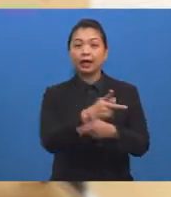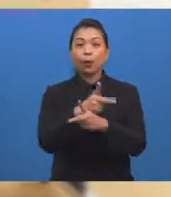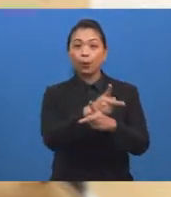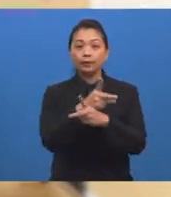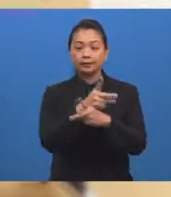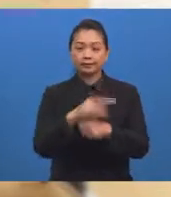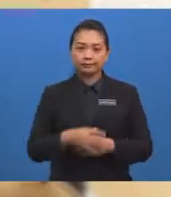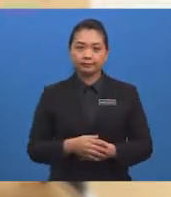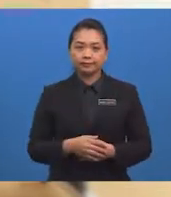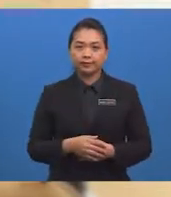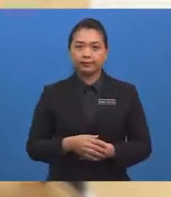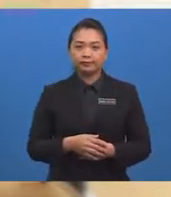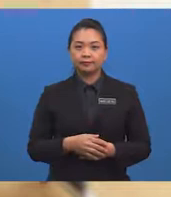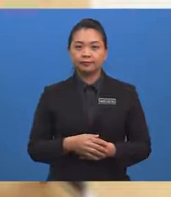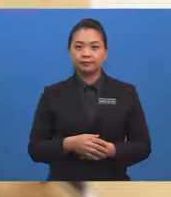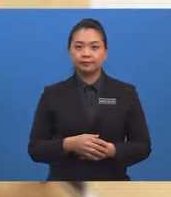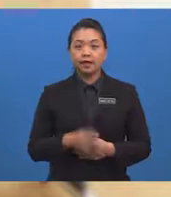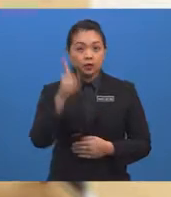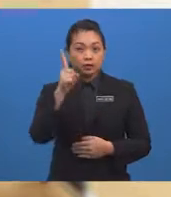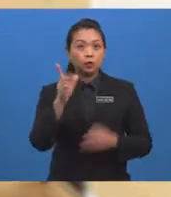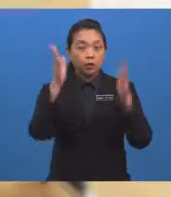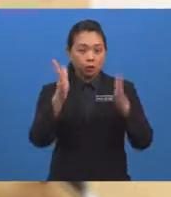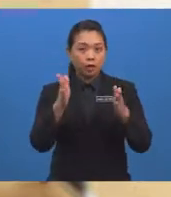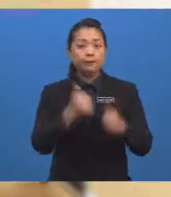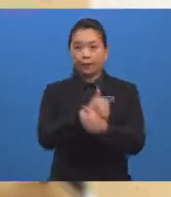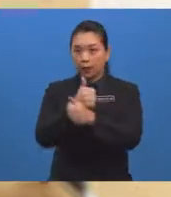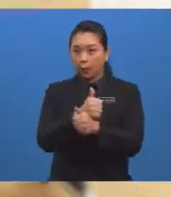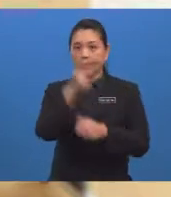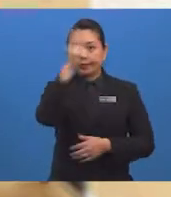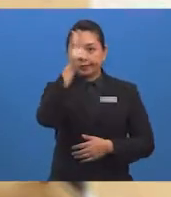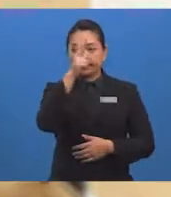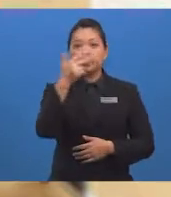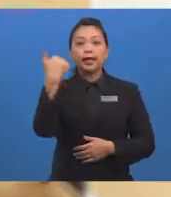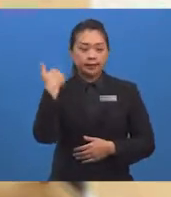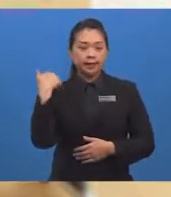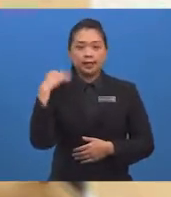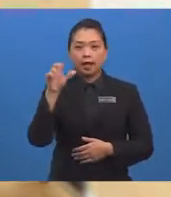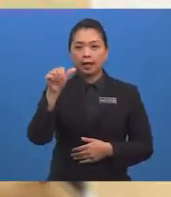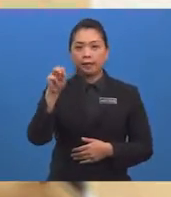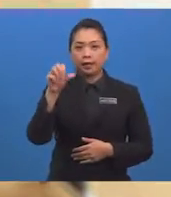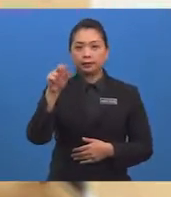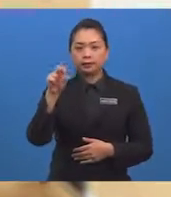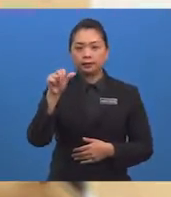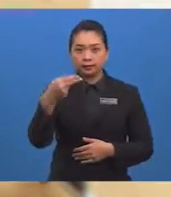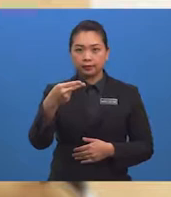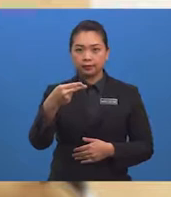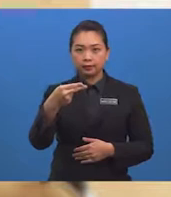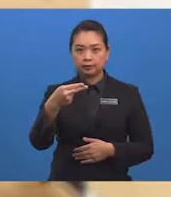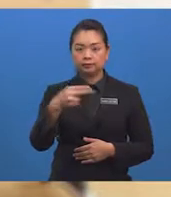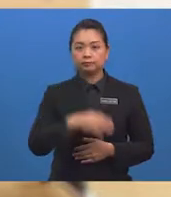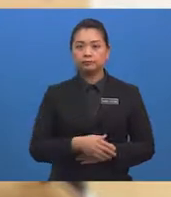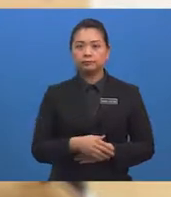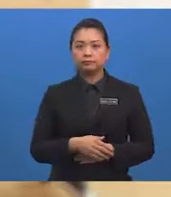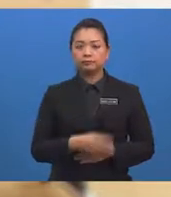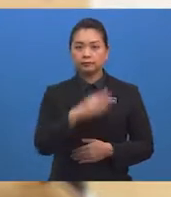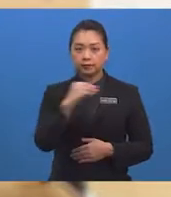Dalam prinsip ini, seseorang pegawai kerajaan adalah pemegang amanah dan pengawas terhadap penggunaan kuasa